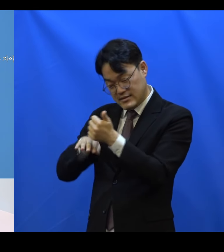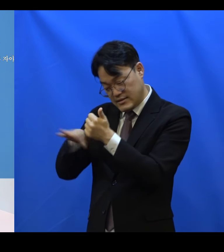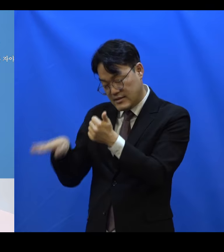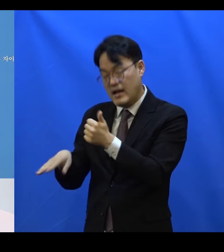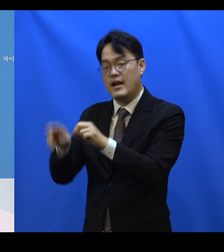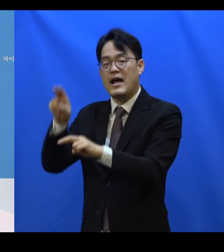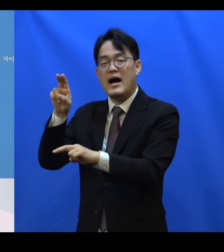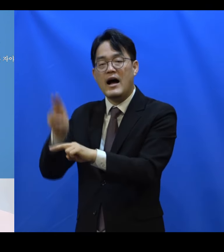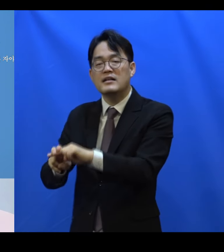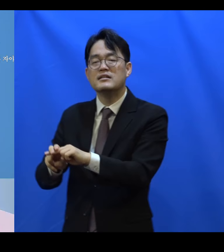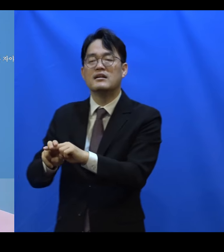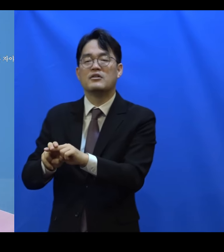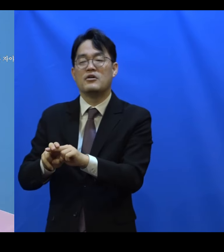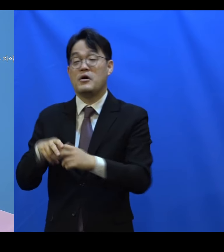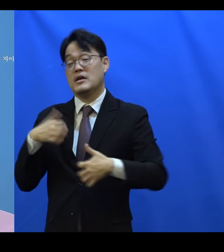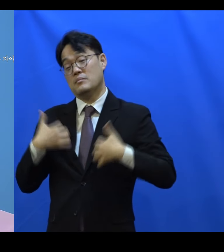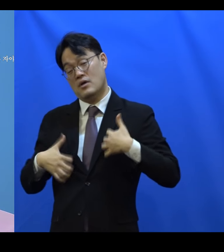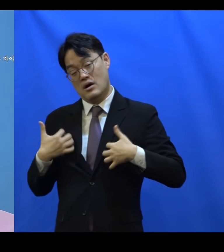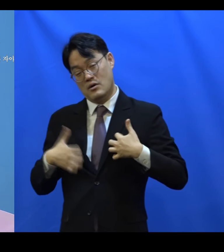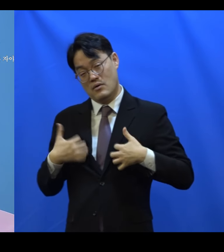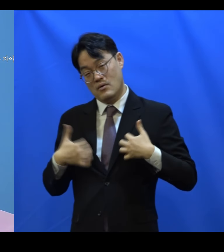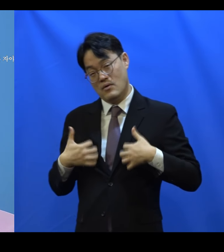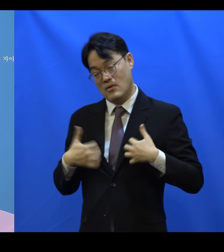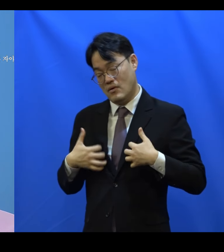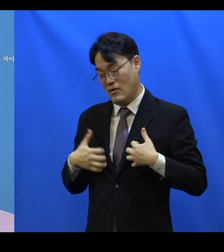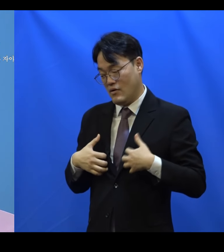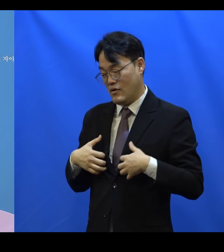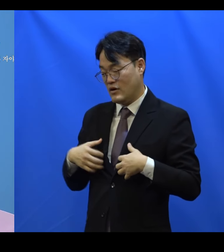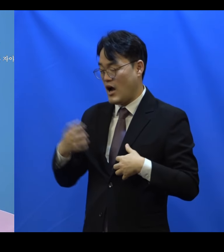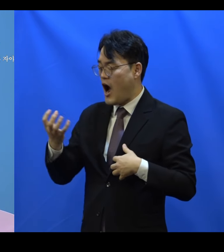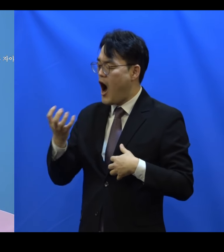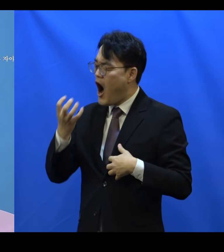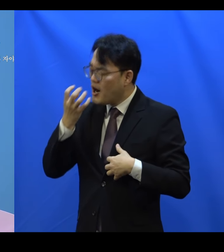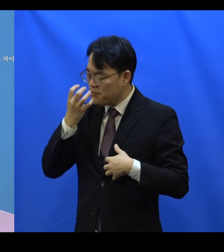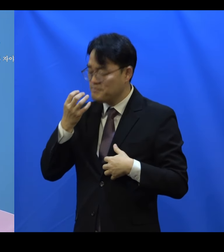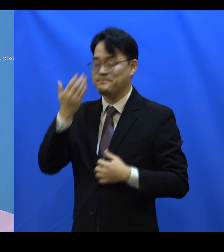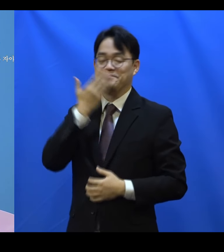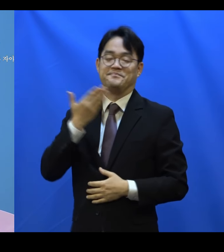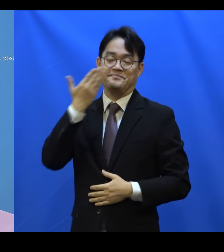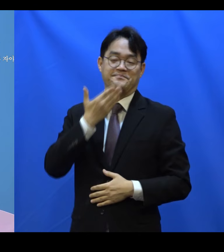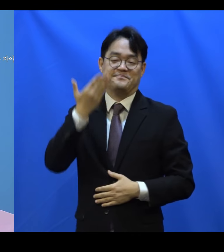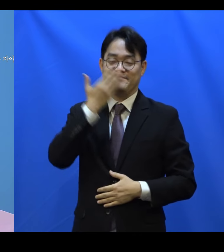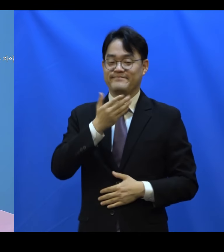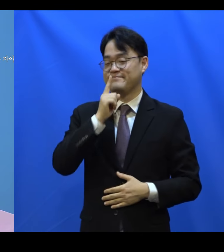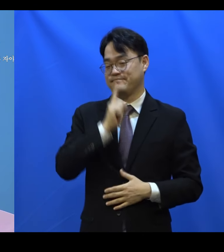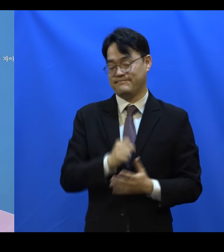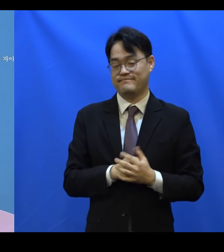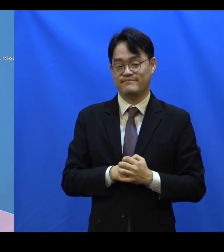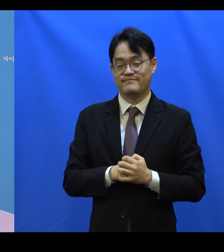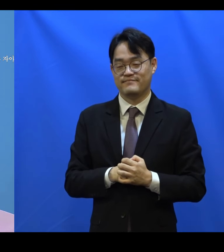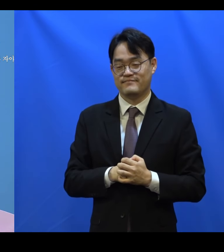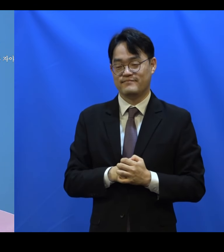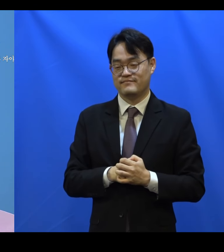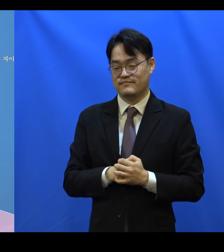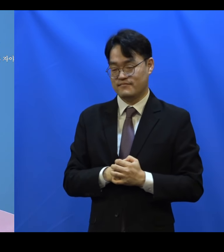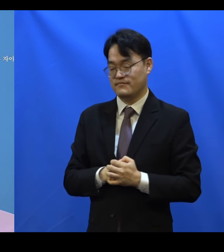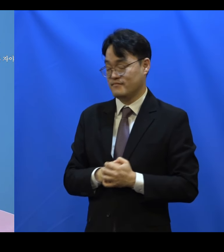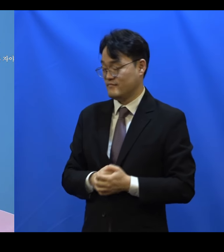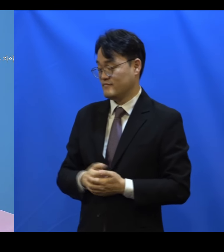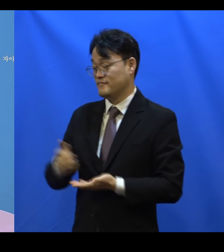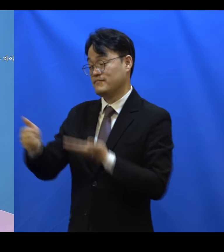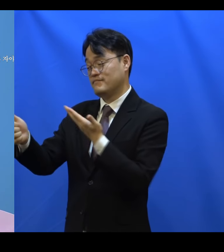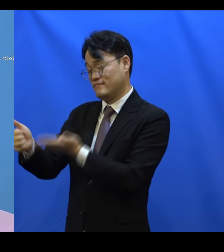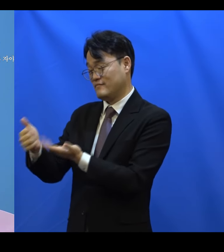그늘 아래 앉아본 경험. 그 경험은 무엇보다도 기쁨을 주었습니다. 아니, 그것보다 더 즐거운